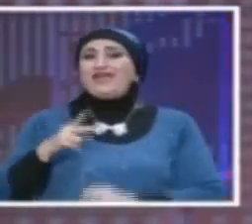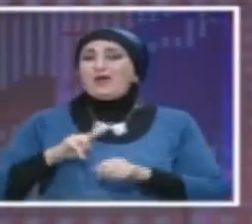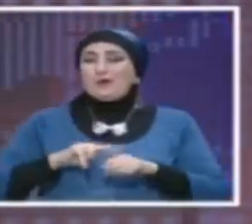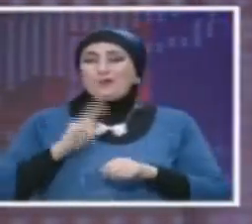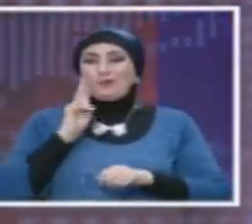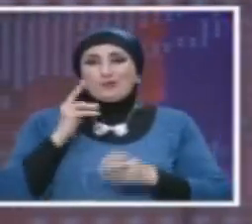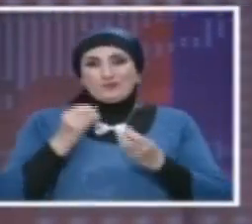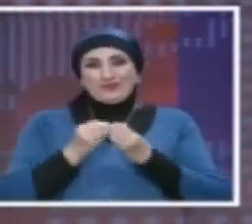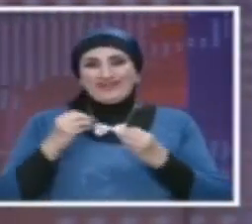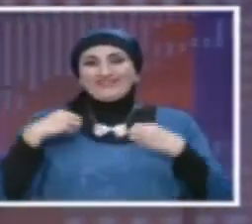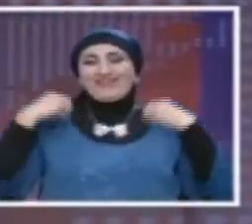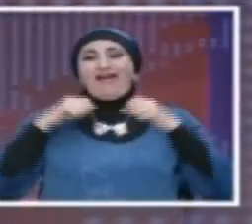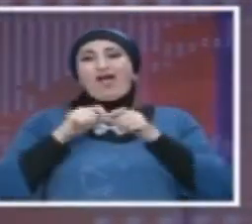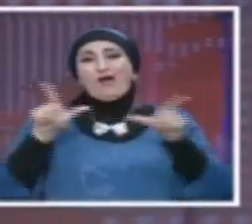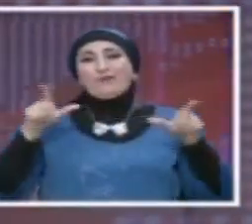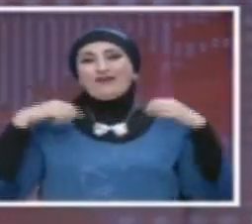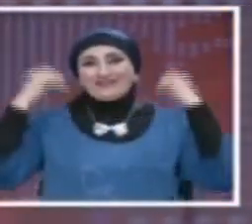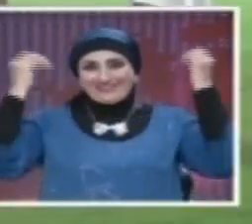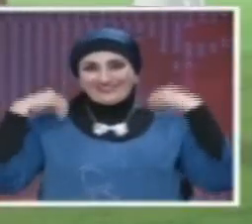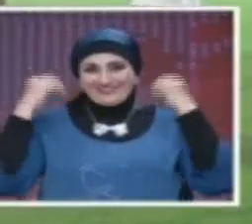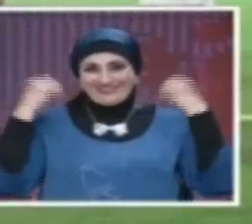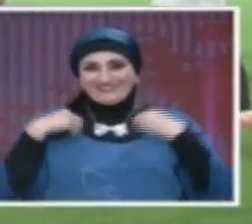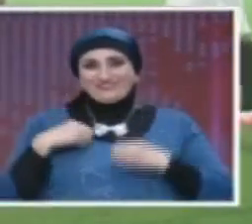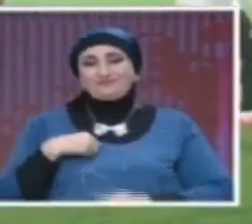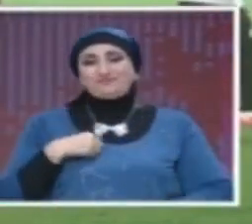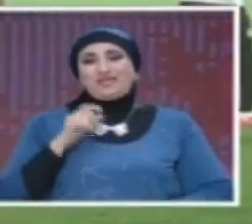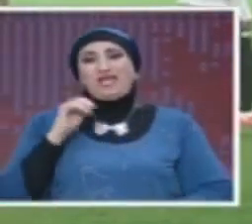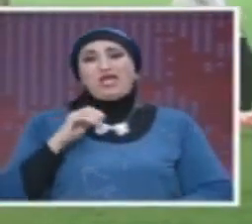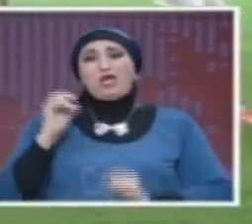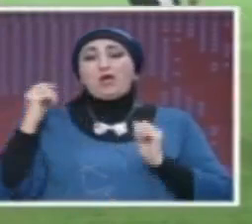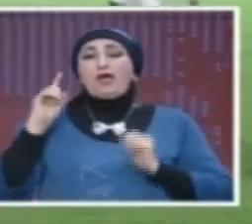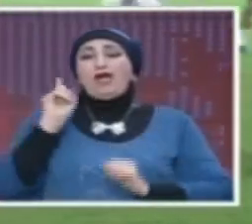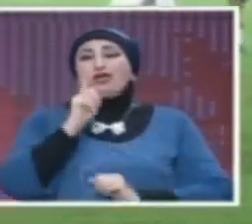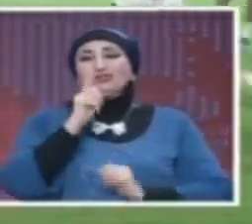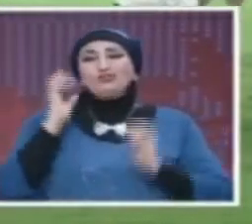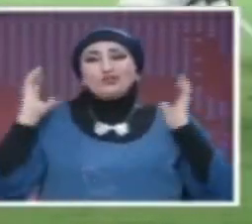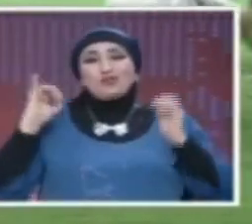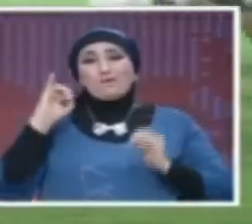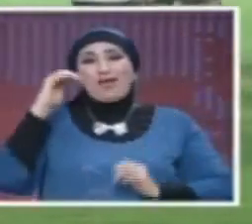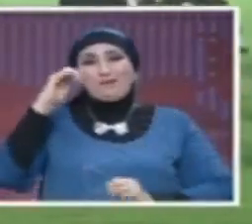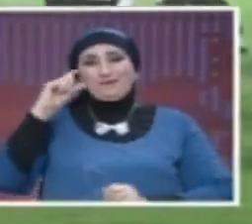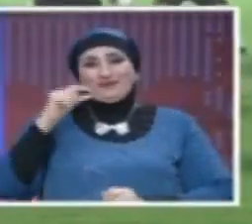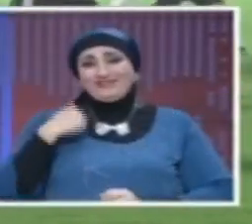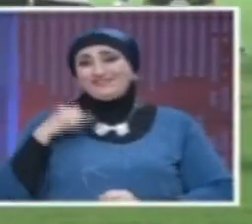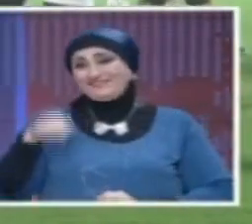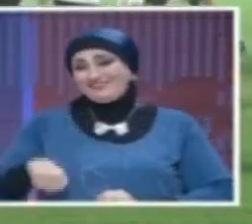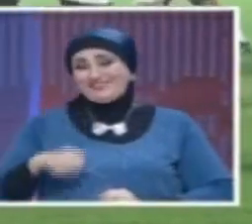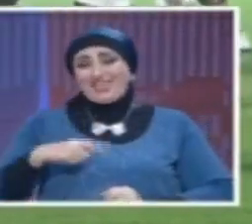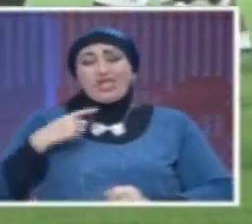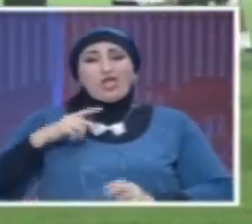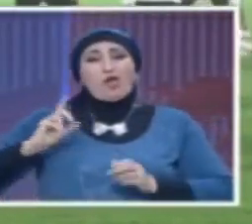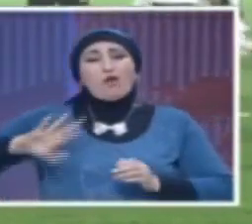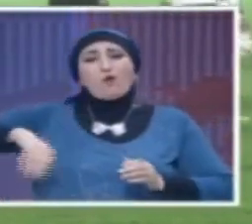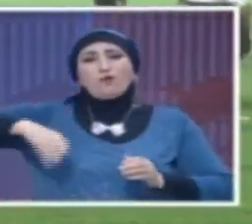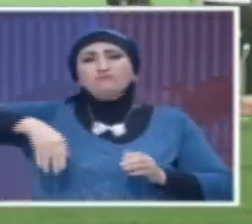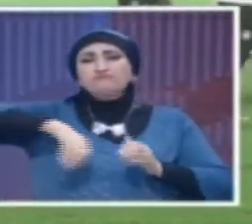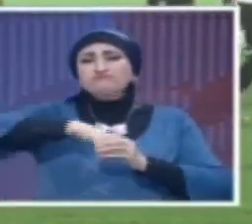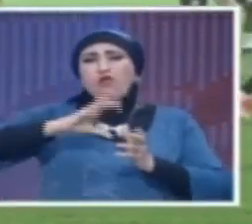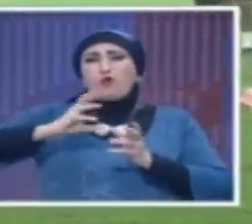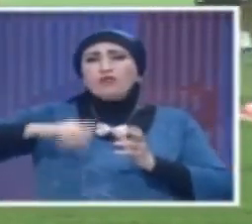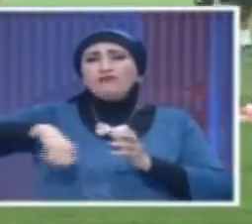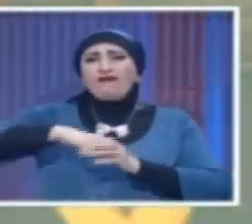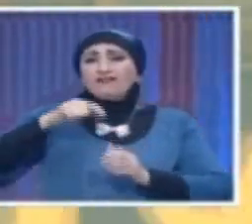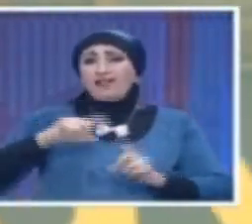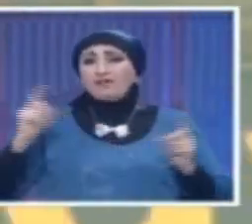تتابعون معي في أخبار الرياضة. في غياب محمد صلاح، المنتخب الوطني يواجه توجو الليلة